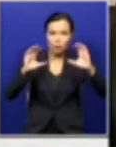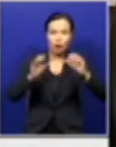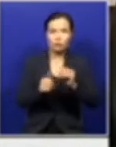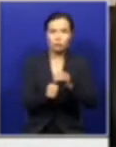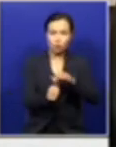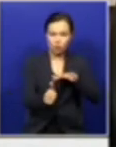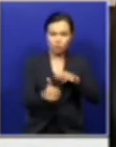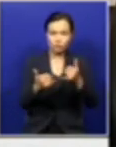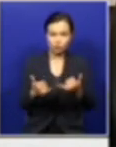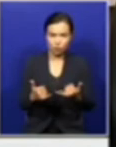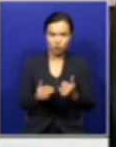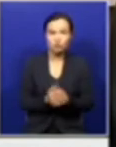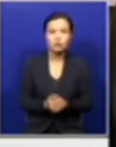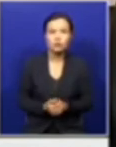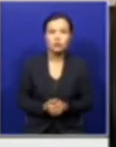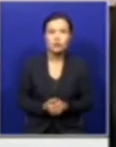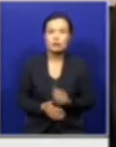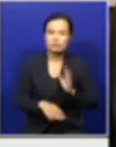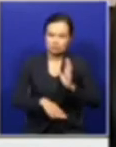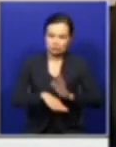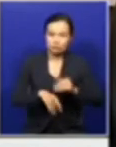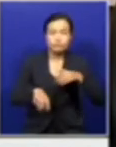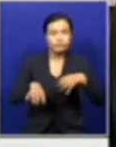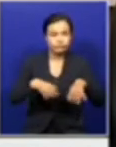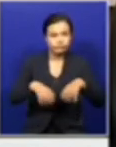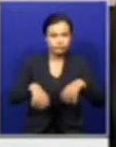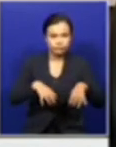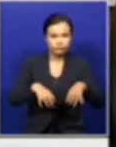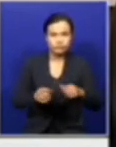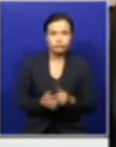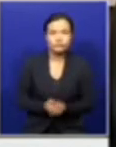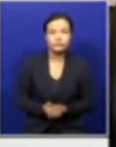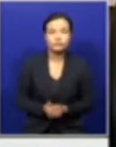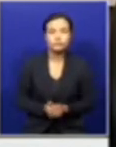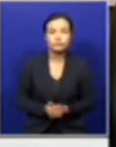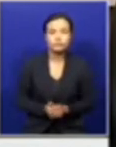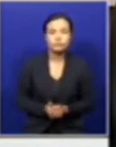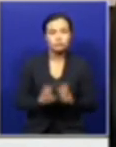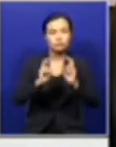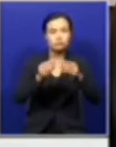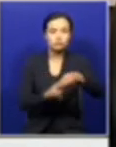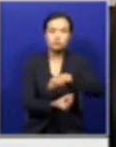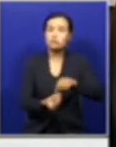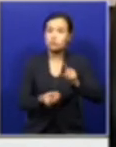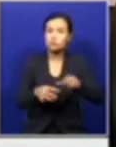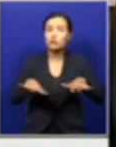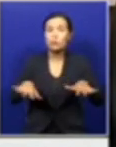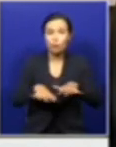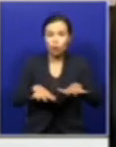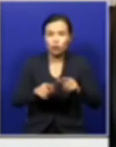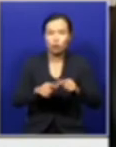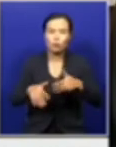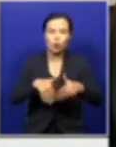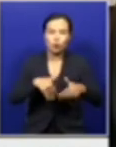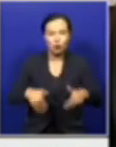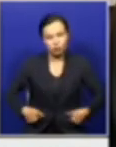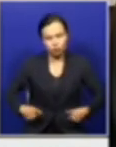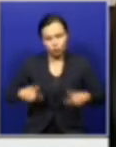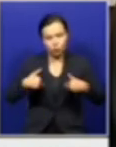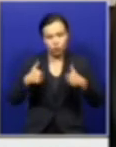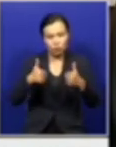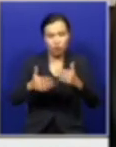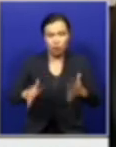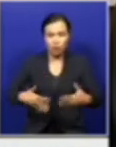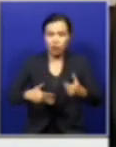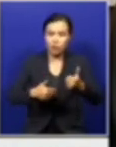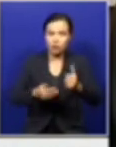นาดนี้แทนที่จะวัดฝีมือการบริหารจากเรื่องเศรษฐกิจปกติที่ทำให้ประชาชนอยู่ดีกินดีทำให้เรา